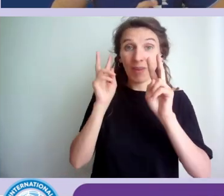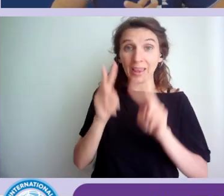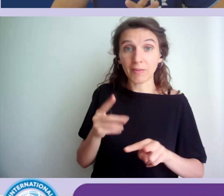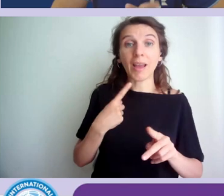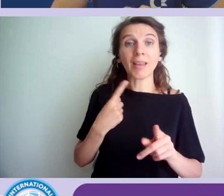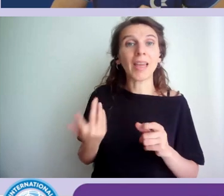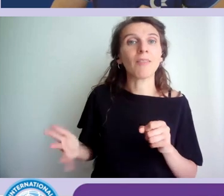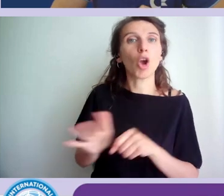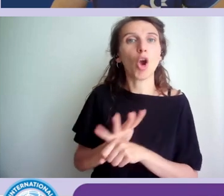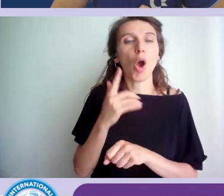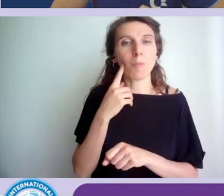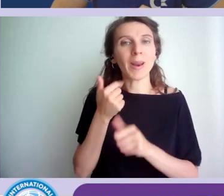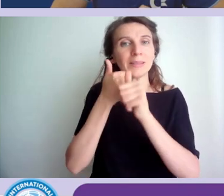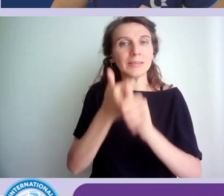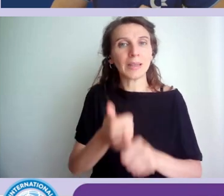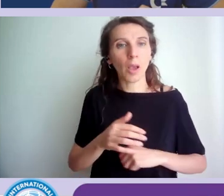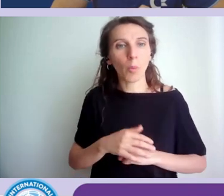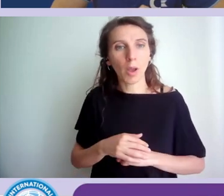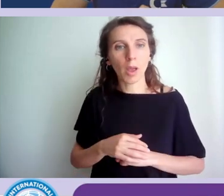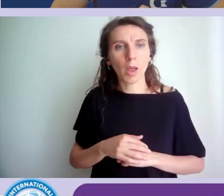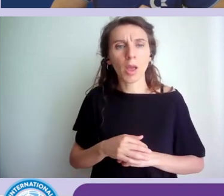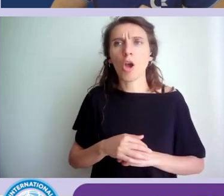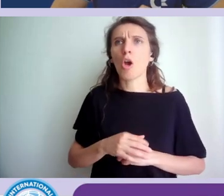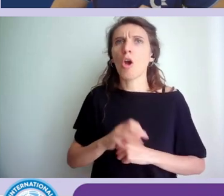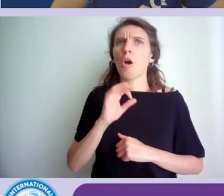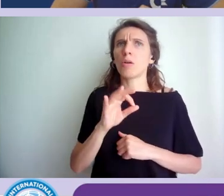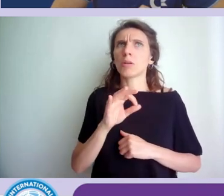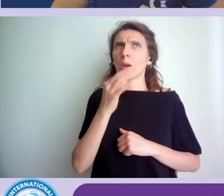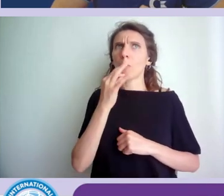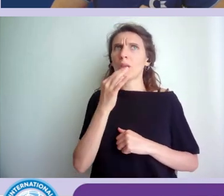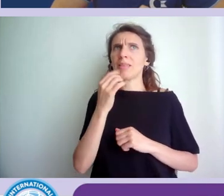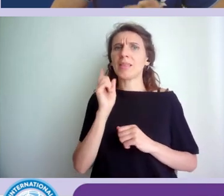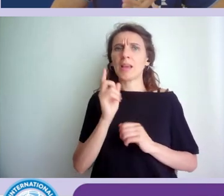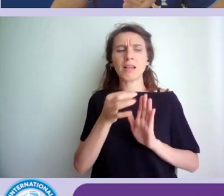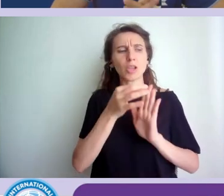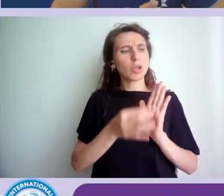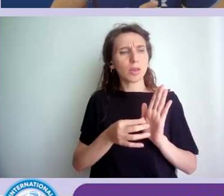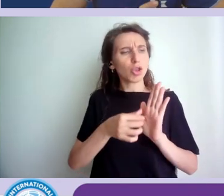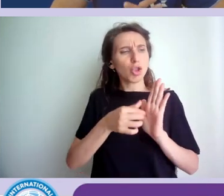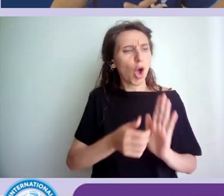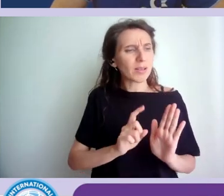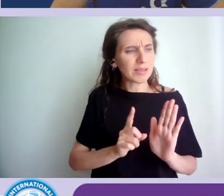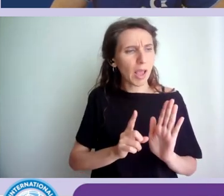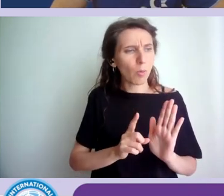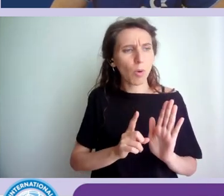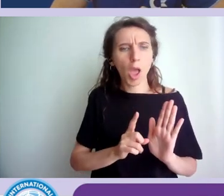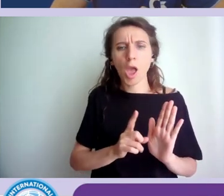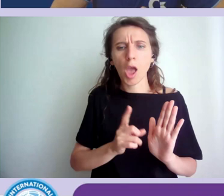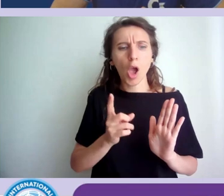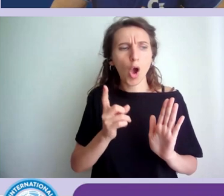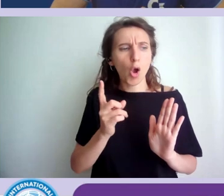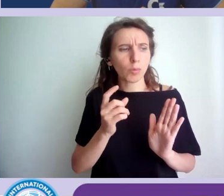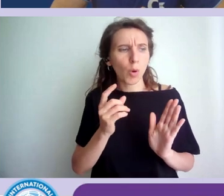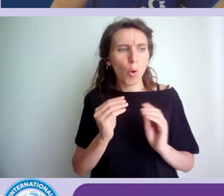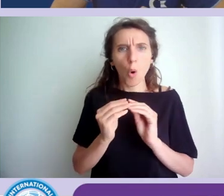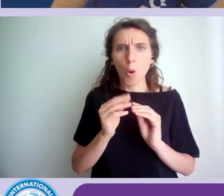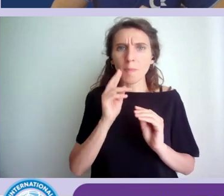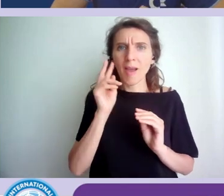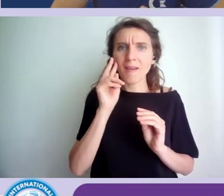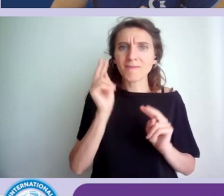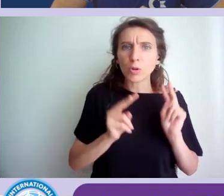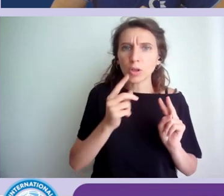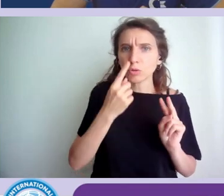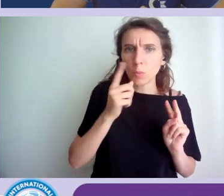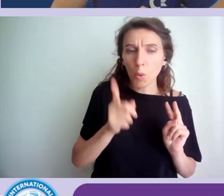in questo caso nasce il problema di capire ma i non applicabili Come vengono considerati e questo è scritto sulla norma tecnica nel